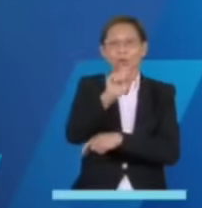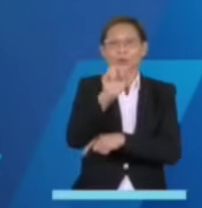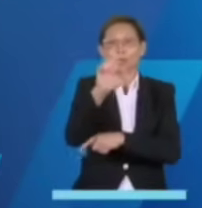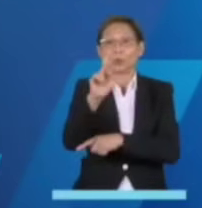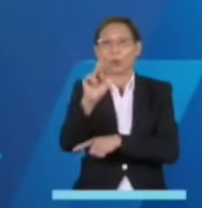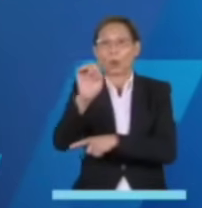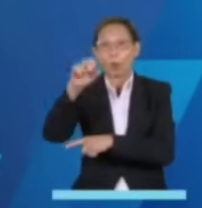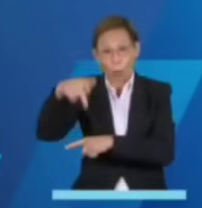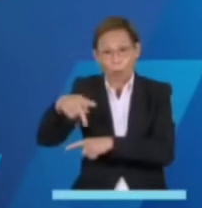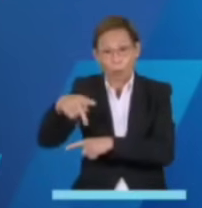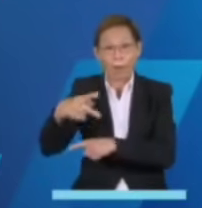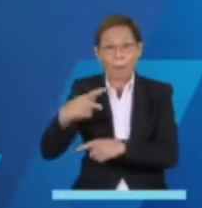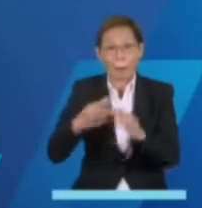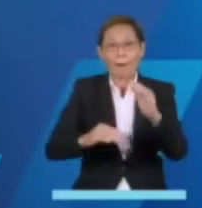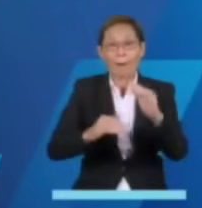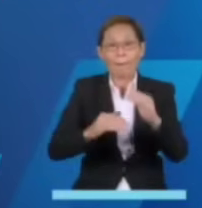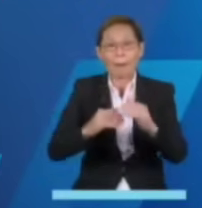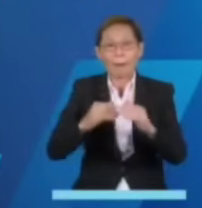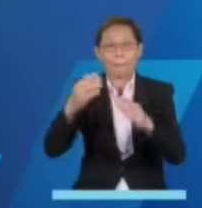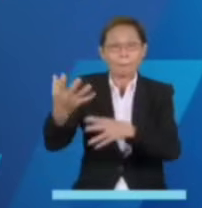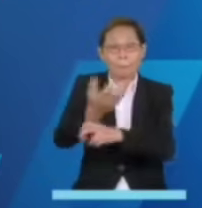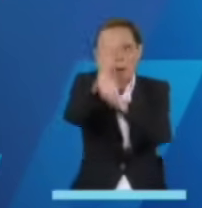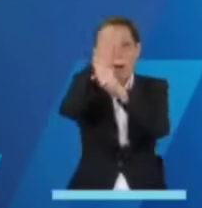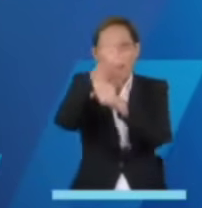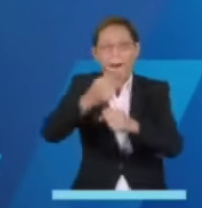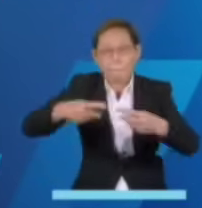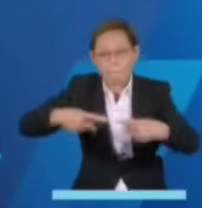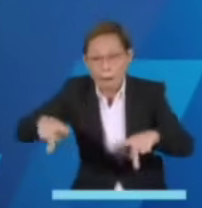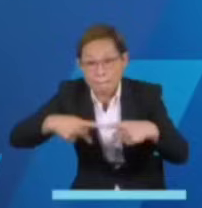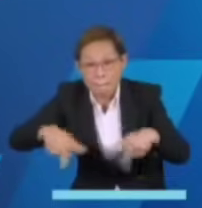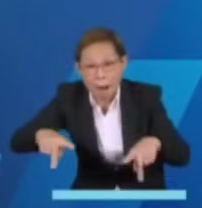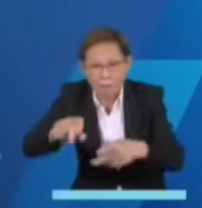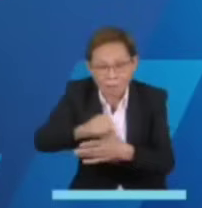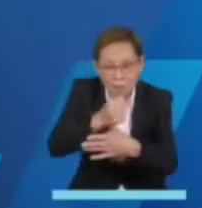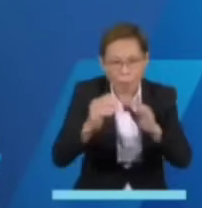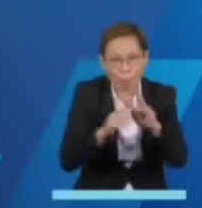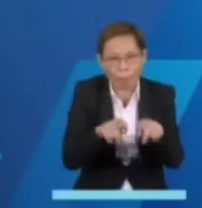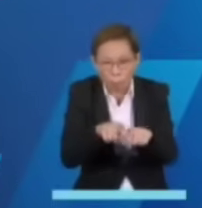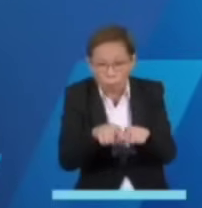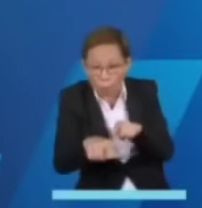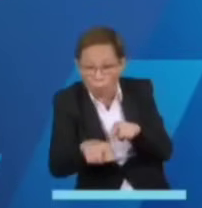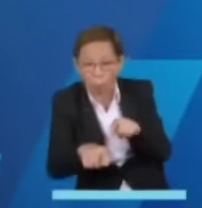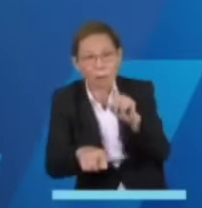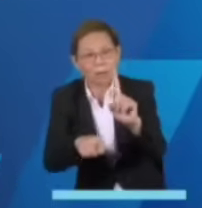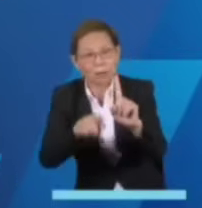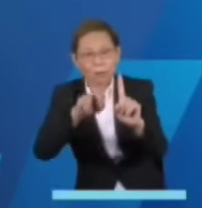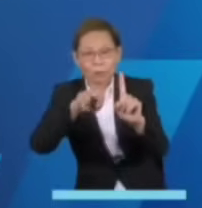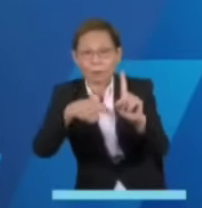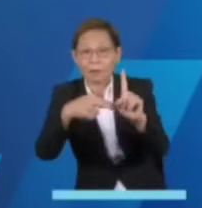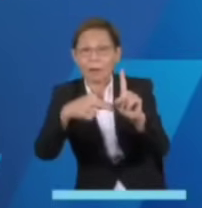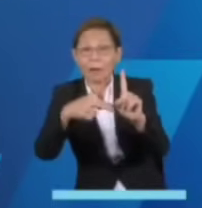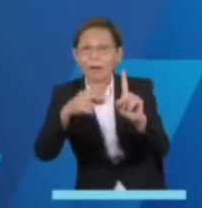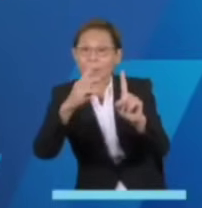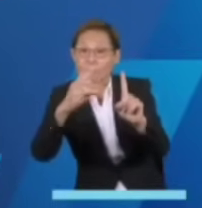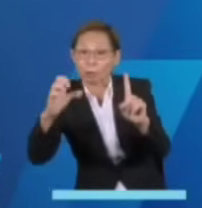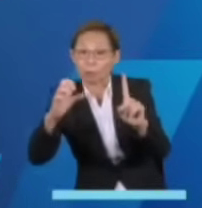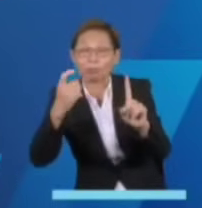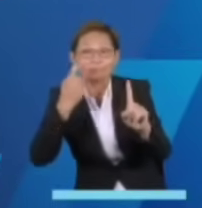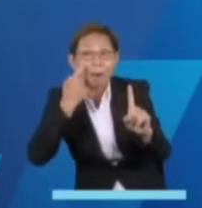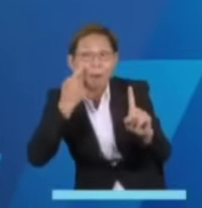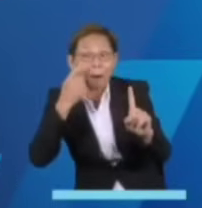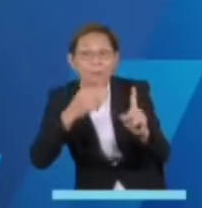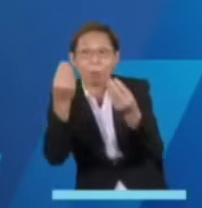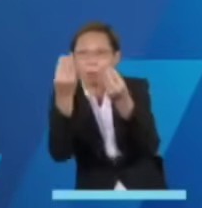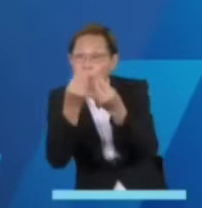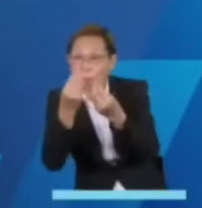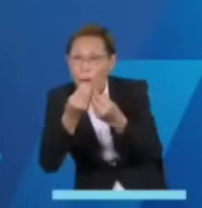mencapai paras ABM KLCI, pasaran saham, melepasi 1,600 mata dan